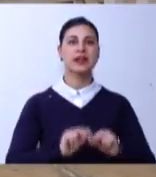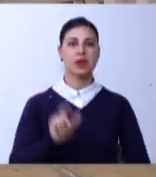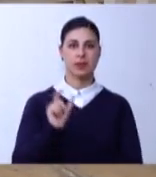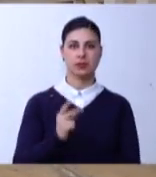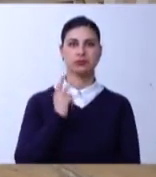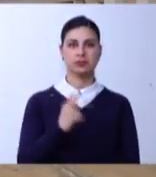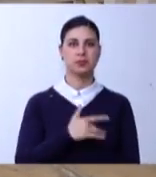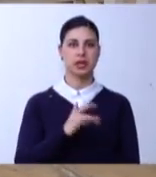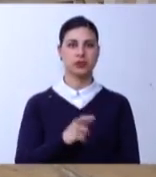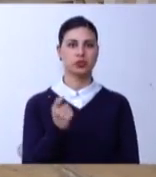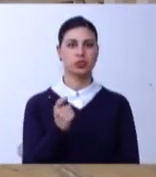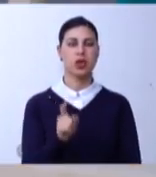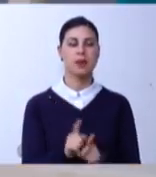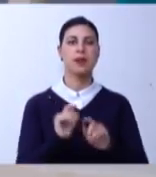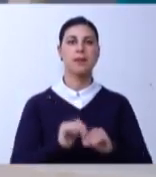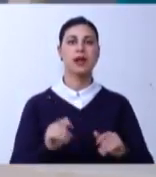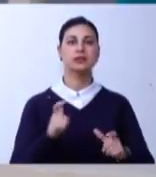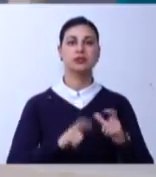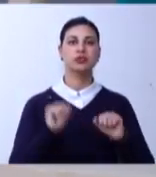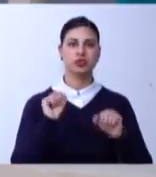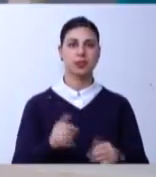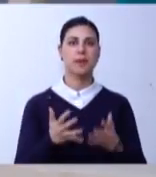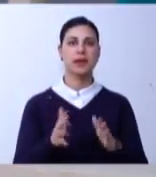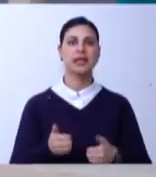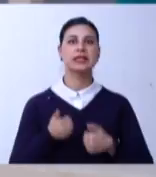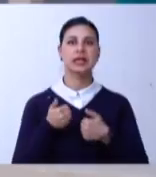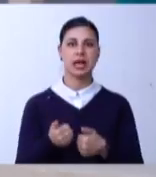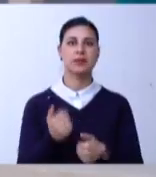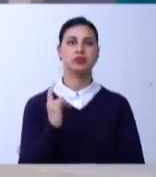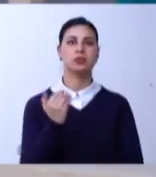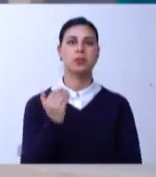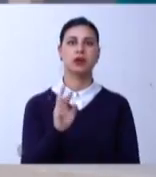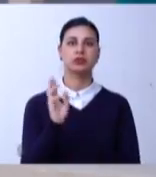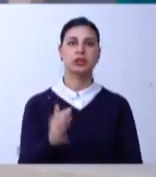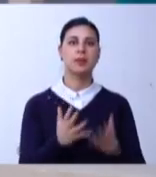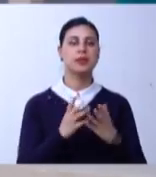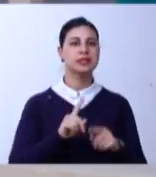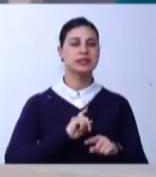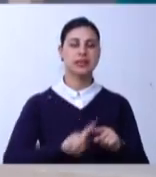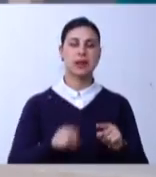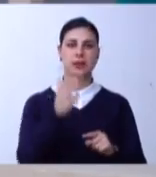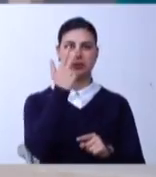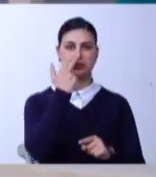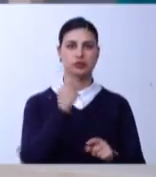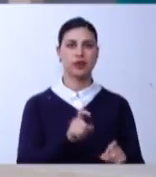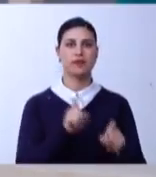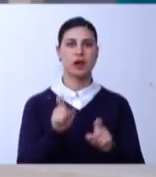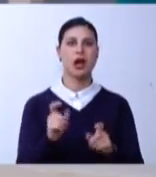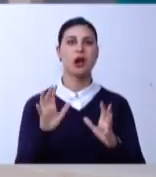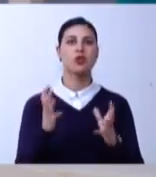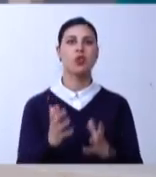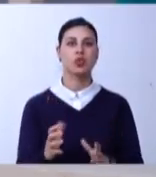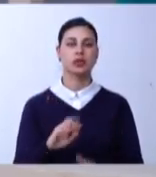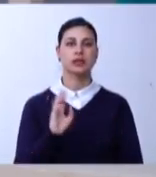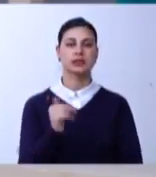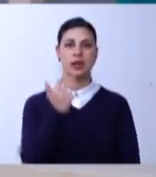ავტორიტეტი, ბაღის მასწავლებელი შეიძლება უფრო მეტად დაეხმაროს ბავშვს და უფრო სწრაფად გადააჩვიოს ქოთანს და